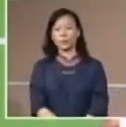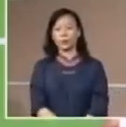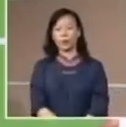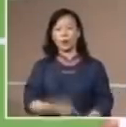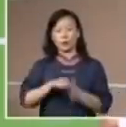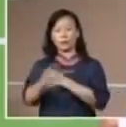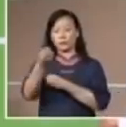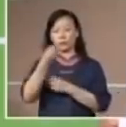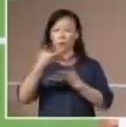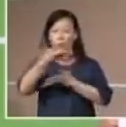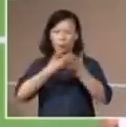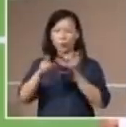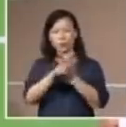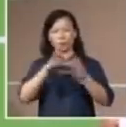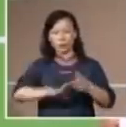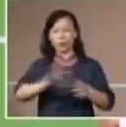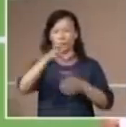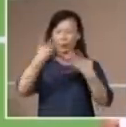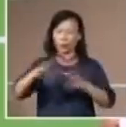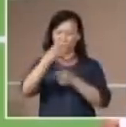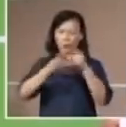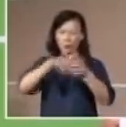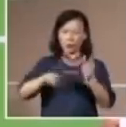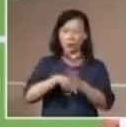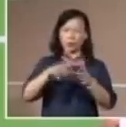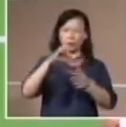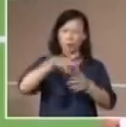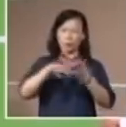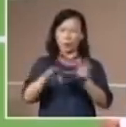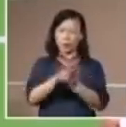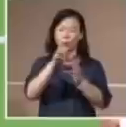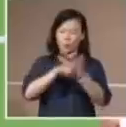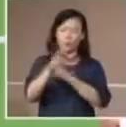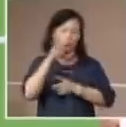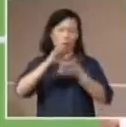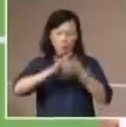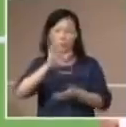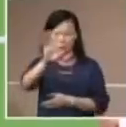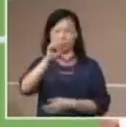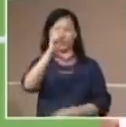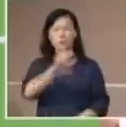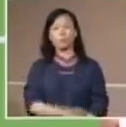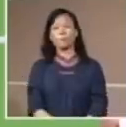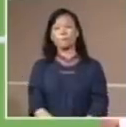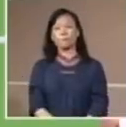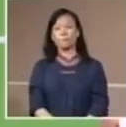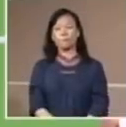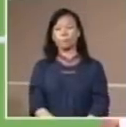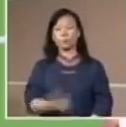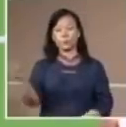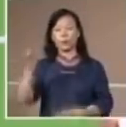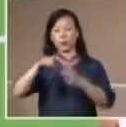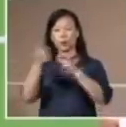一再交谈中，伫各足侪年内底，伊一再坚持一句话。伊